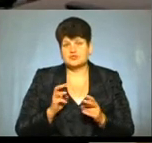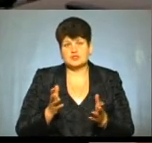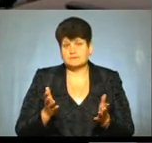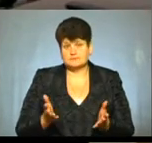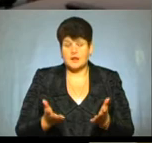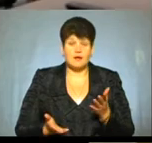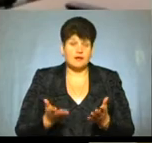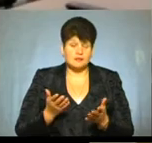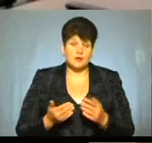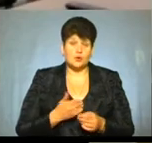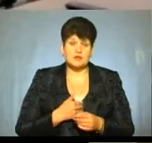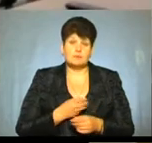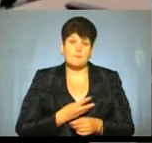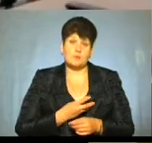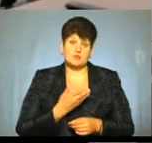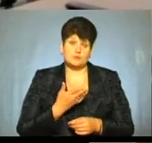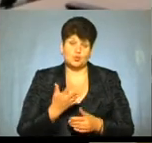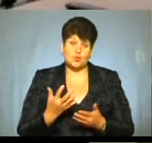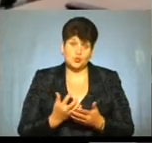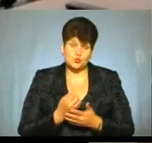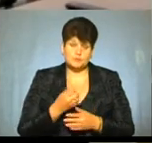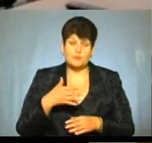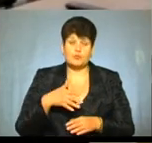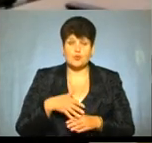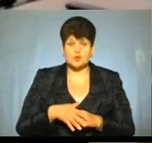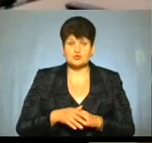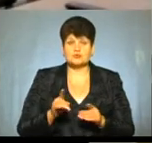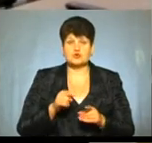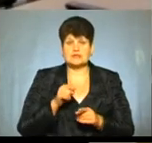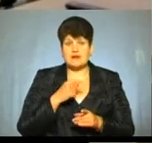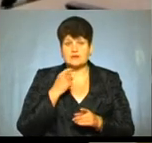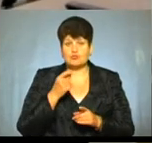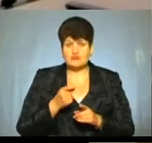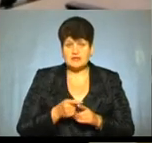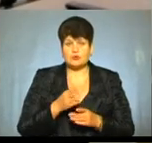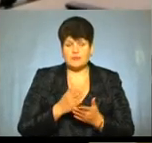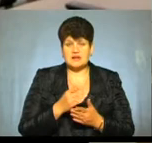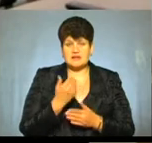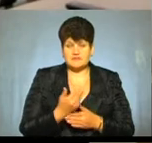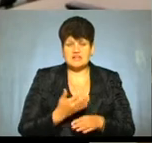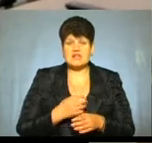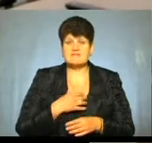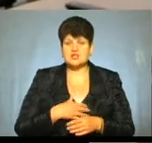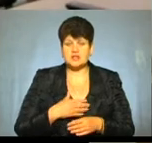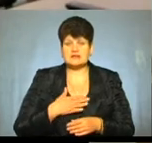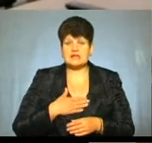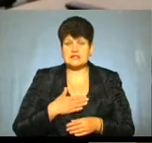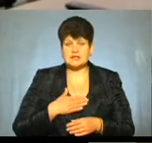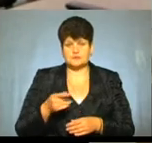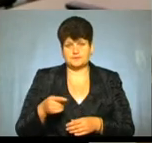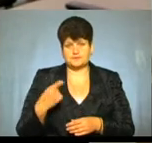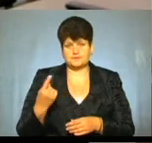чим. Але тим не менше хотів би побажати йому успіхів, бо розумію, що та відповідальність, яка лягла на нього, надзвичайно важлива для